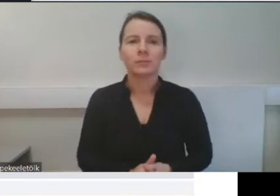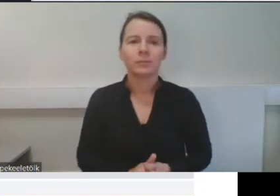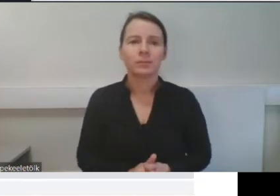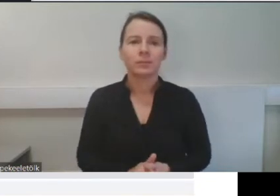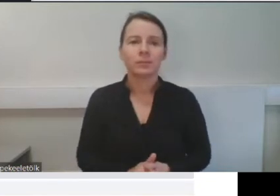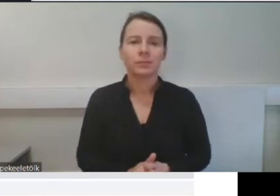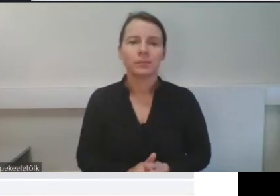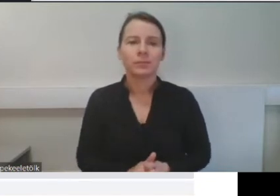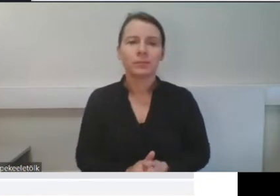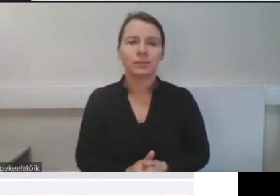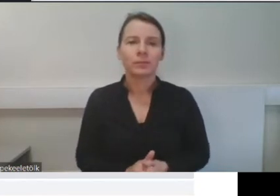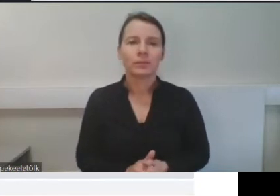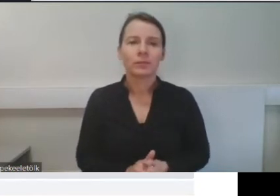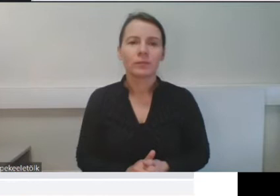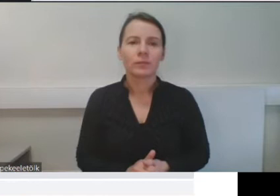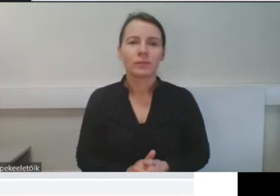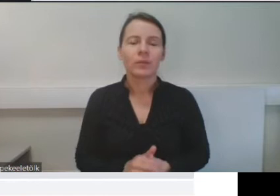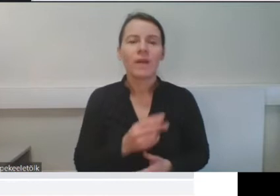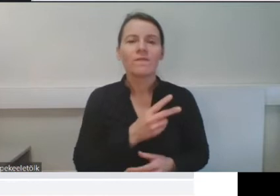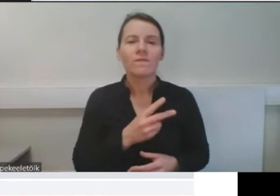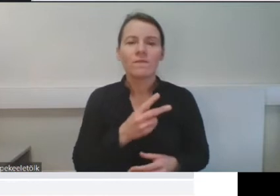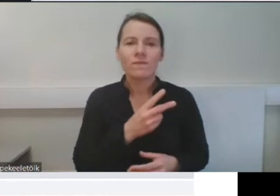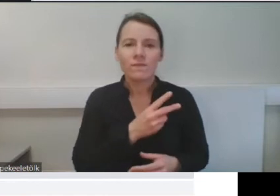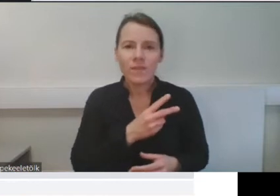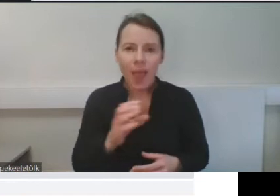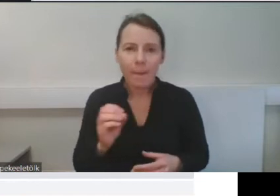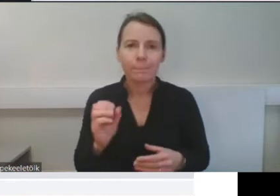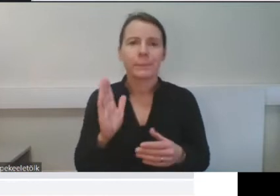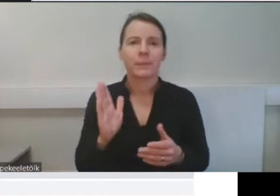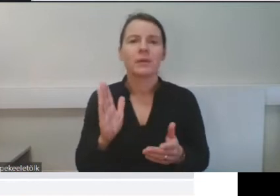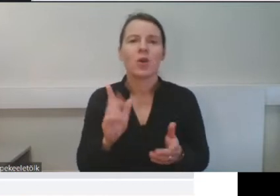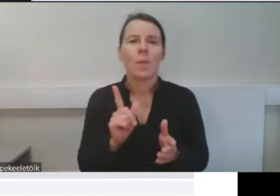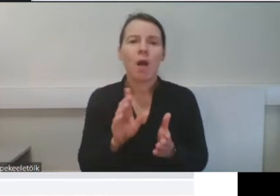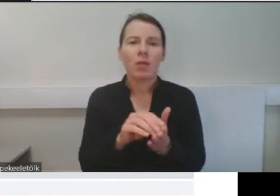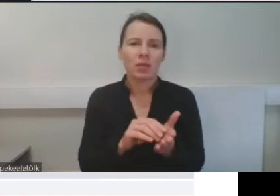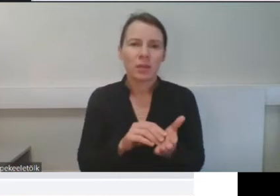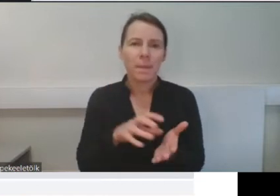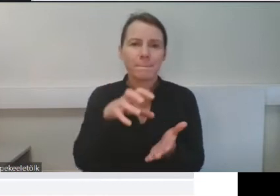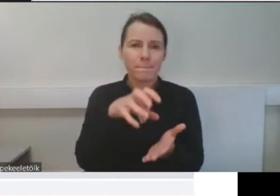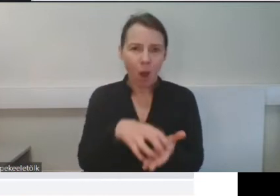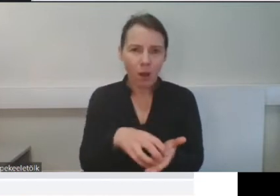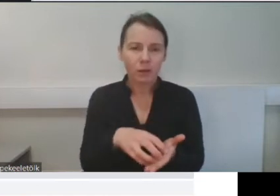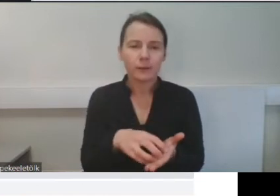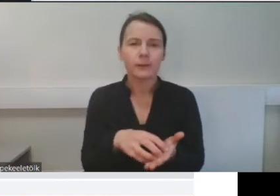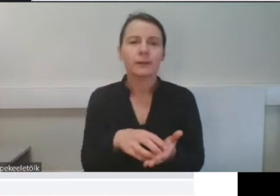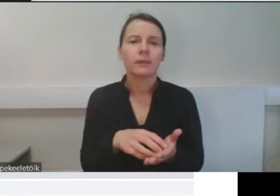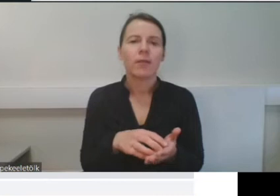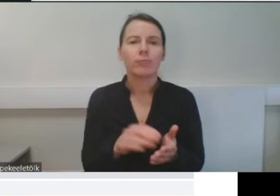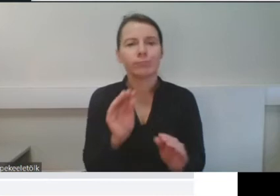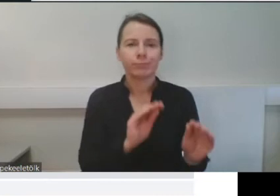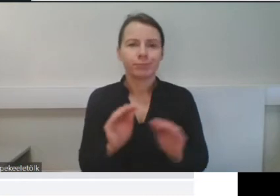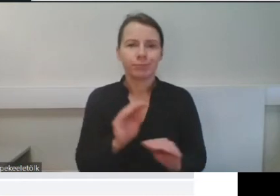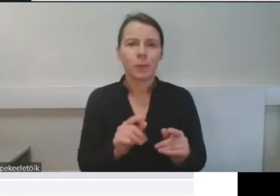riigi koondvaadet. Alati see väiksema arvuga vaade ongi nii-öelda selline